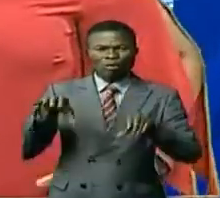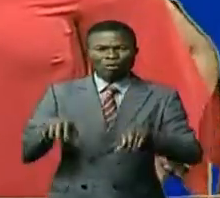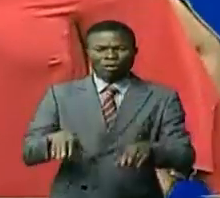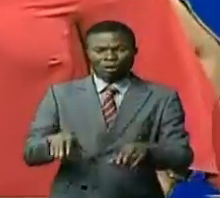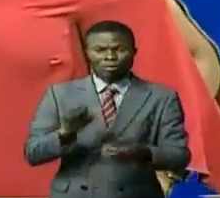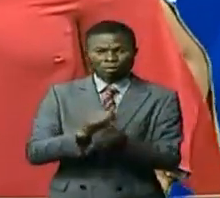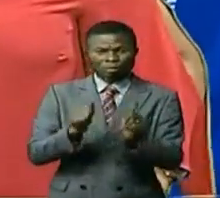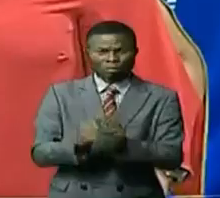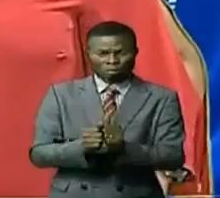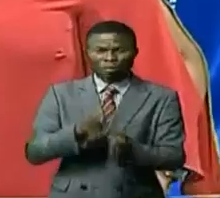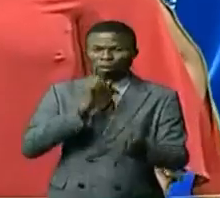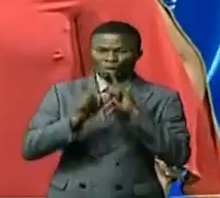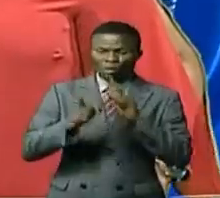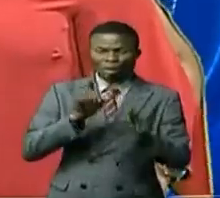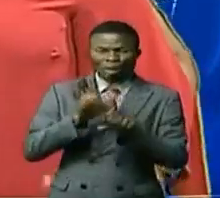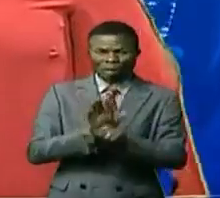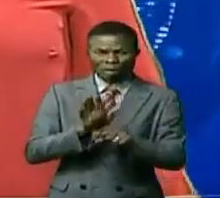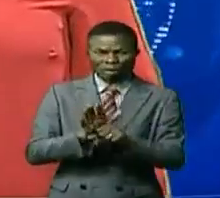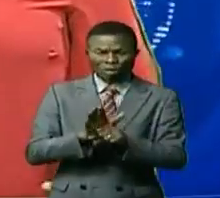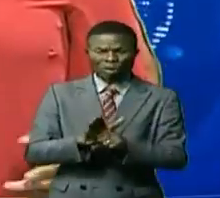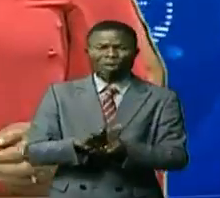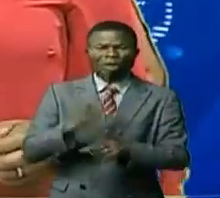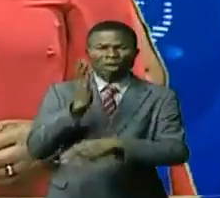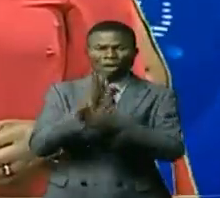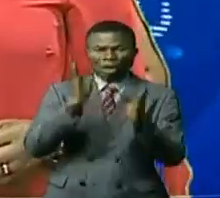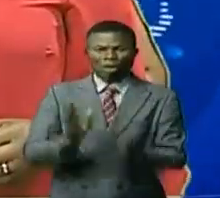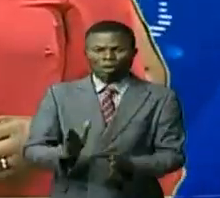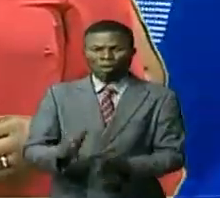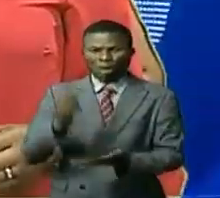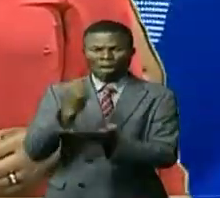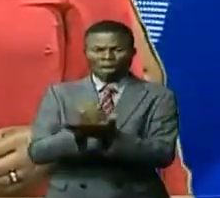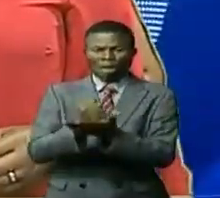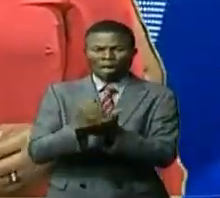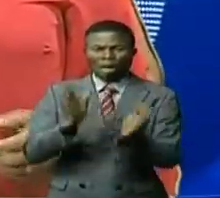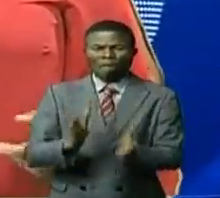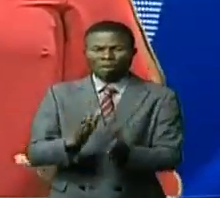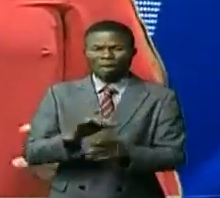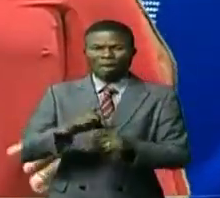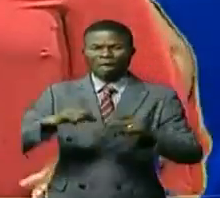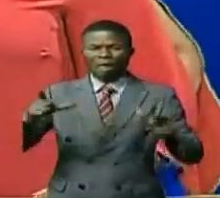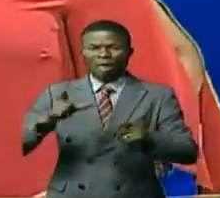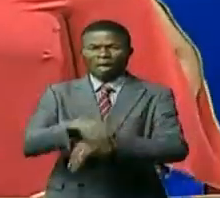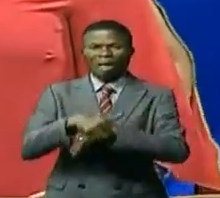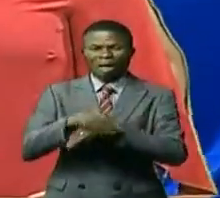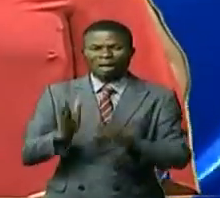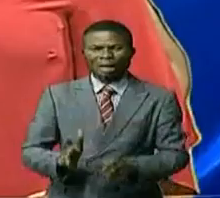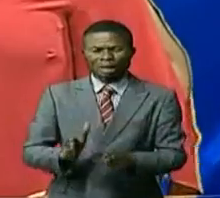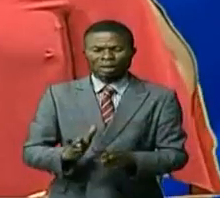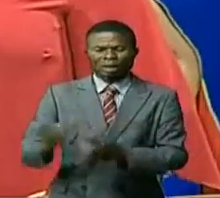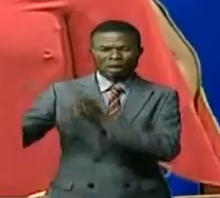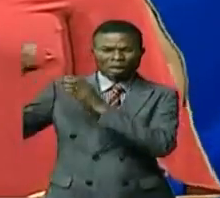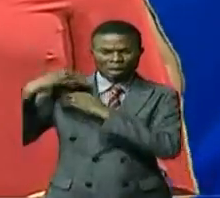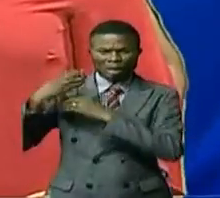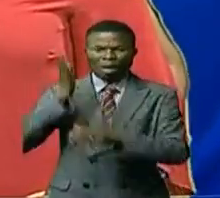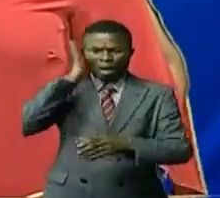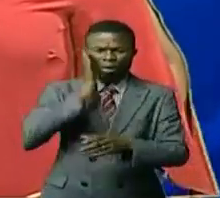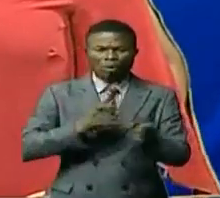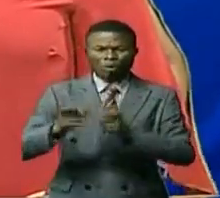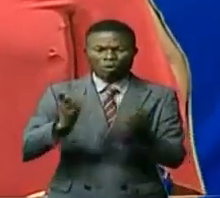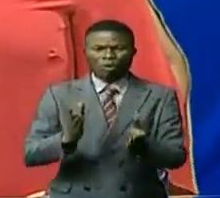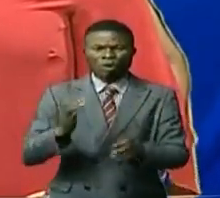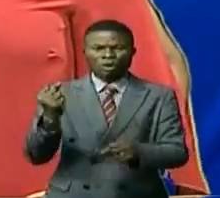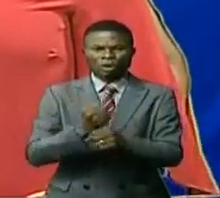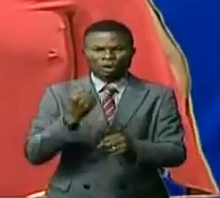sur la table des discussions entre la conseillère de l'ambassade de Grande-Bretagne, chargée de la bonne gouvernance, et le chef de service adjoint